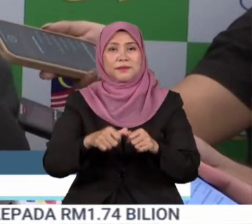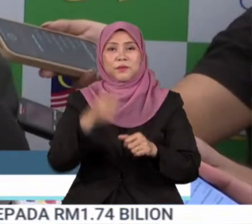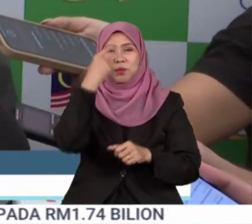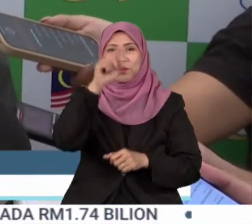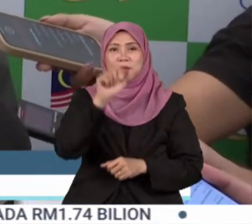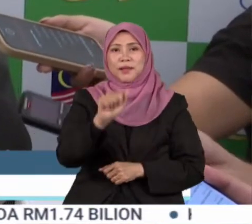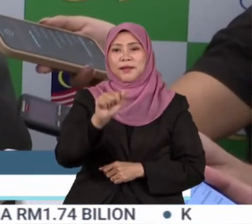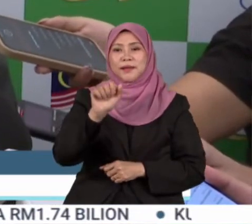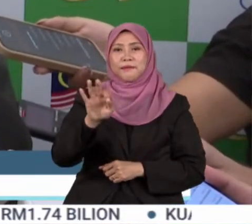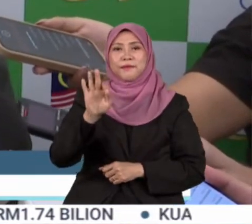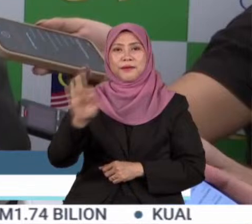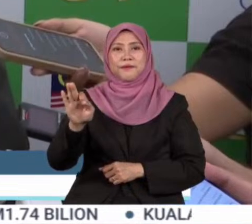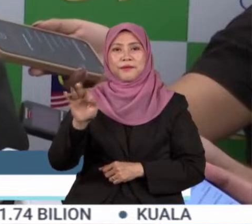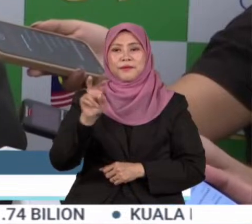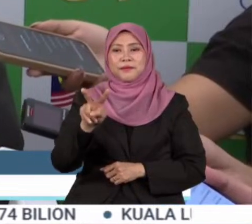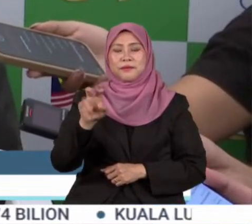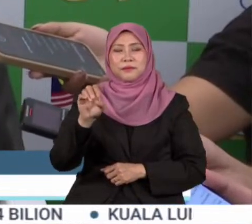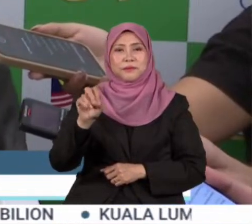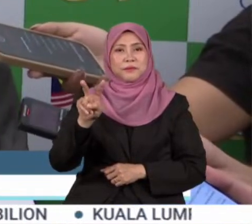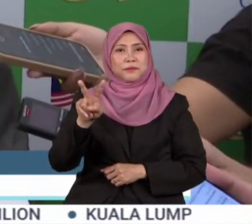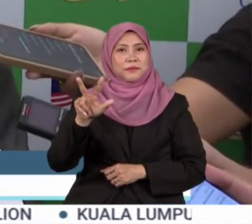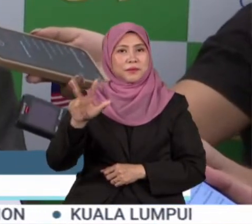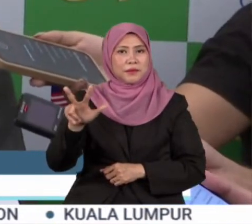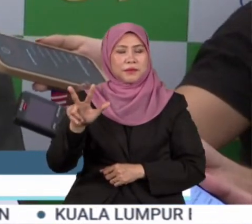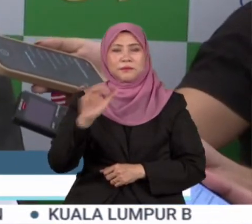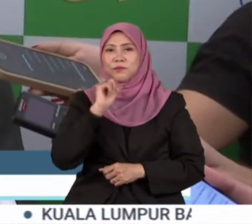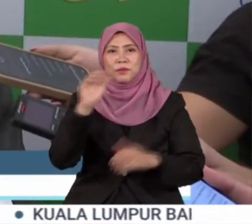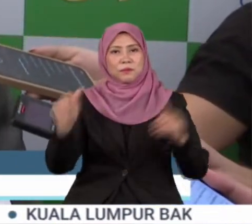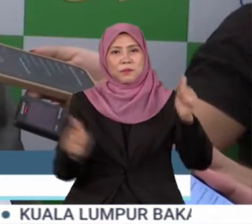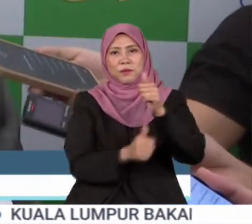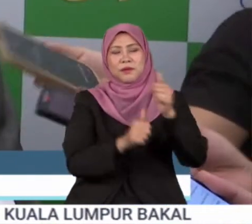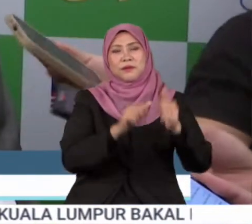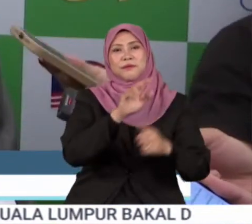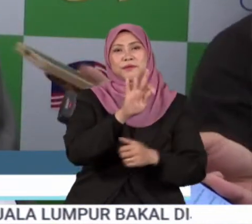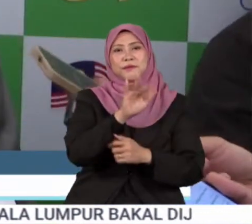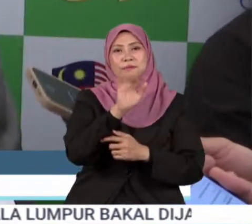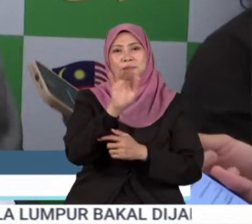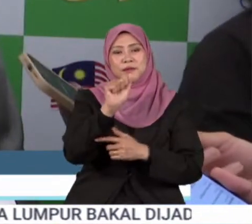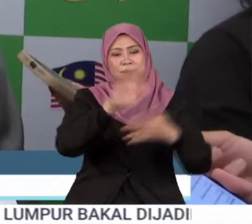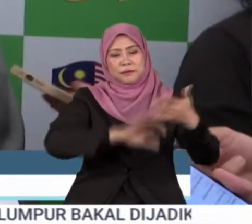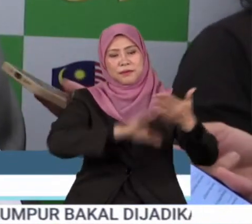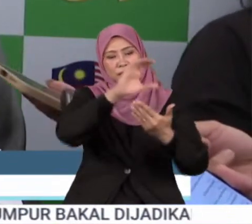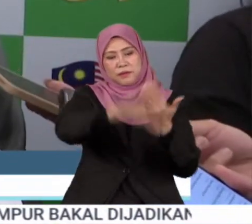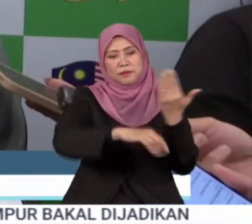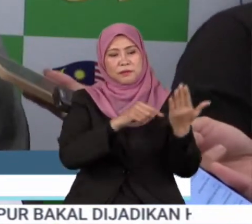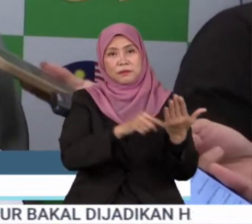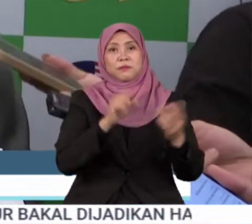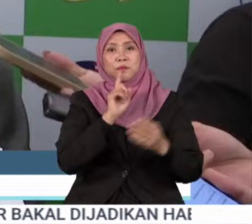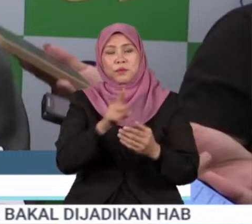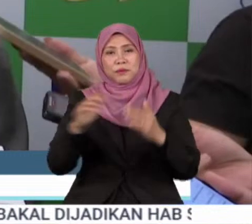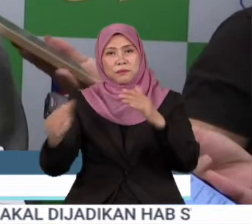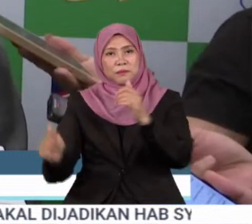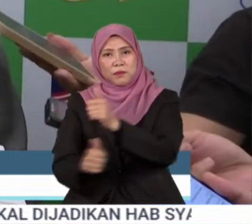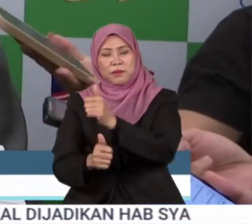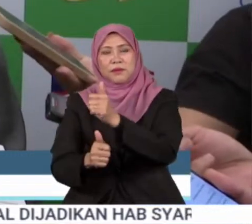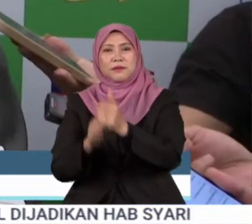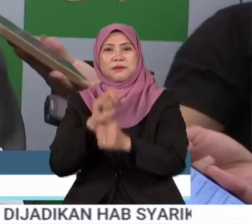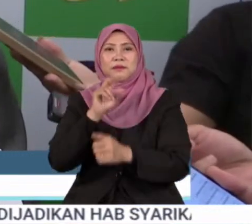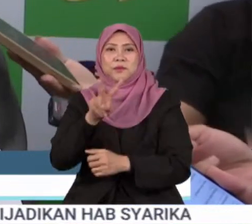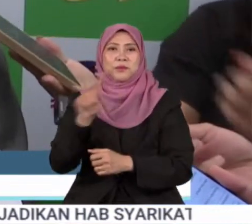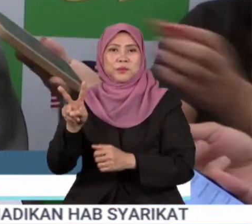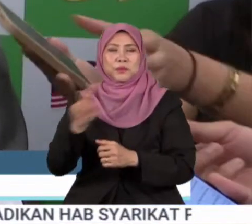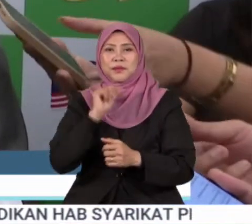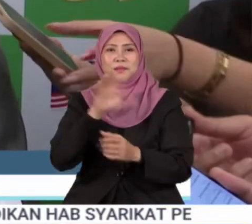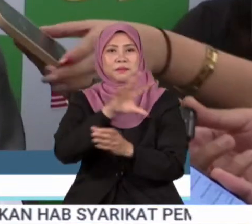AFF Under 23 ni, bukan dalam FIFA kalender. Banyak play takkan dapat, dia akan cuba play yang bawah daripada Under 22 yang